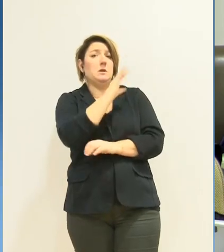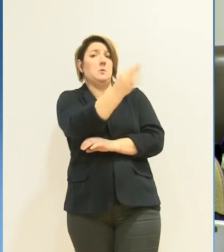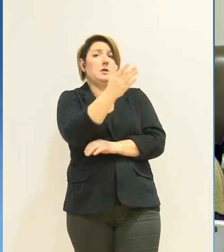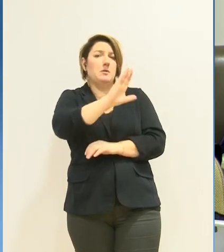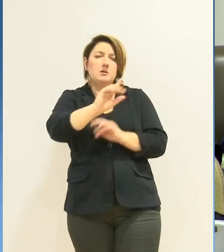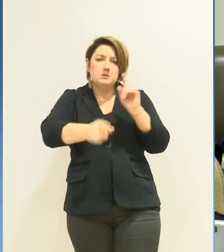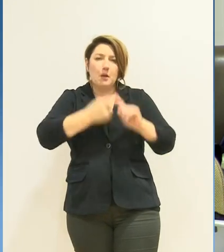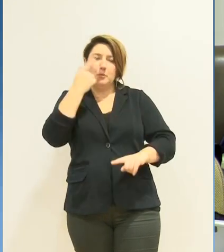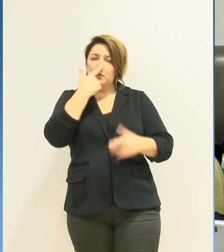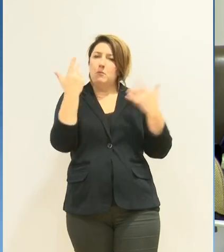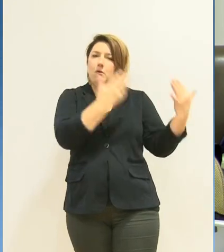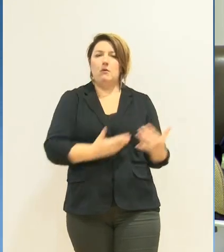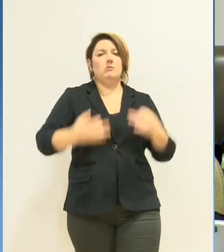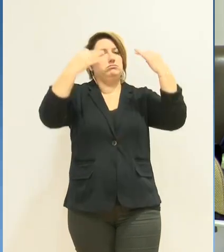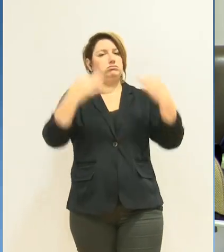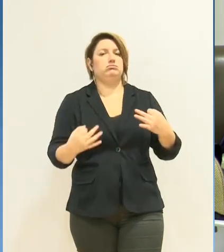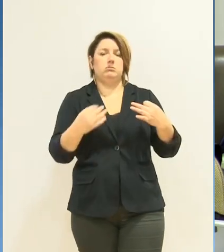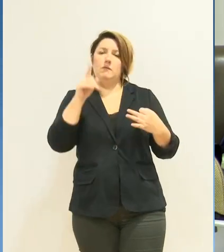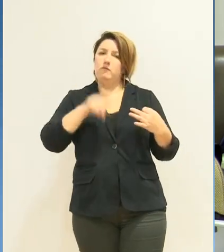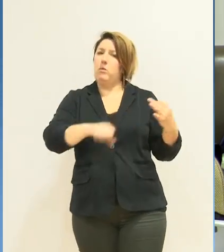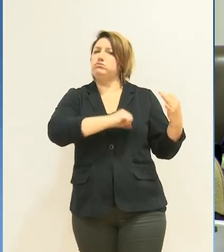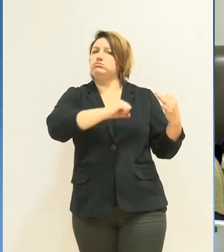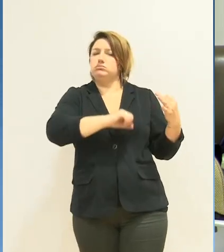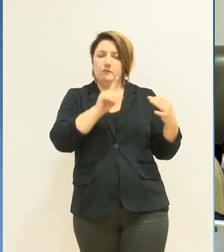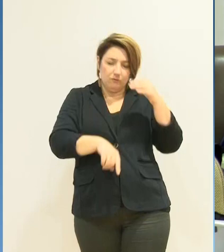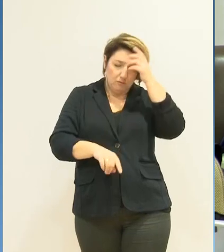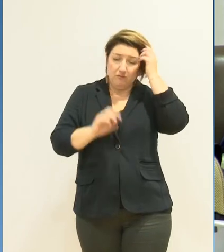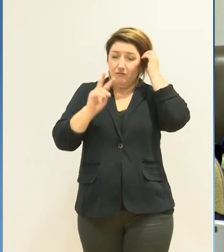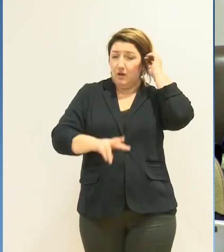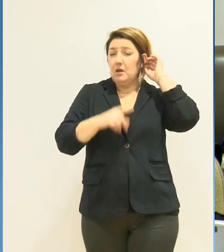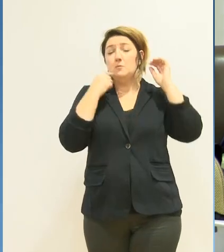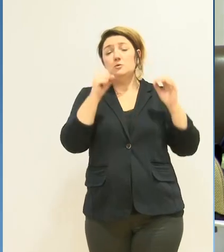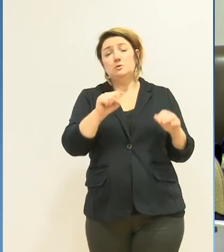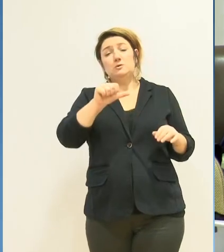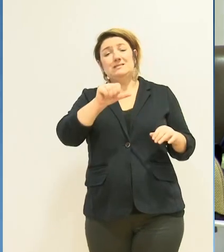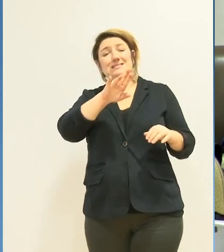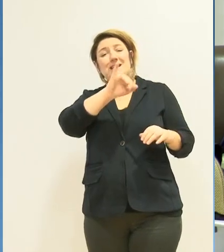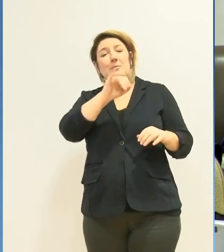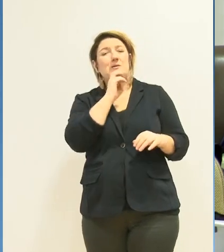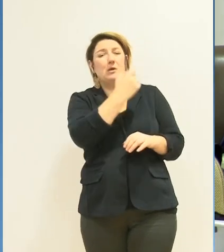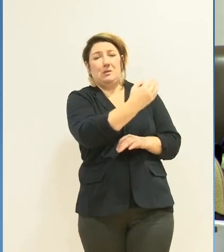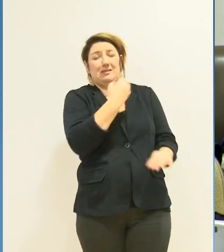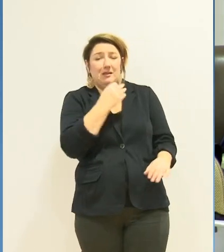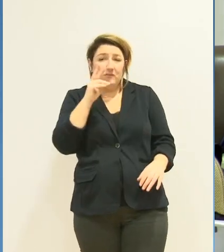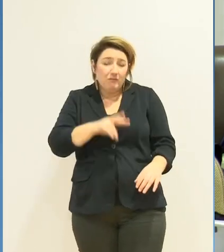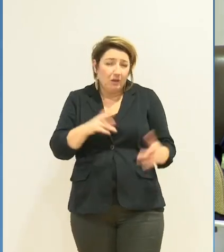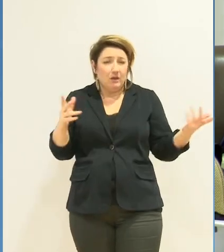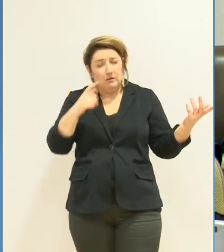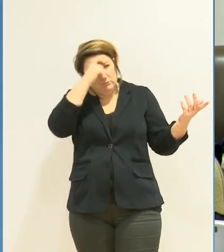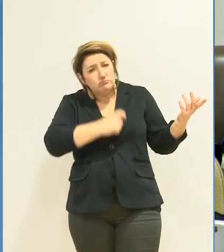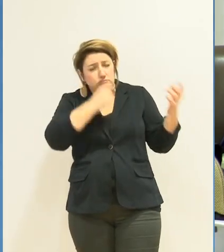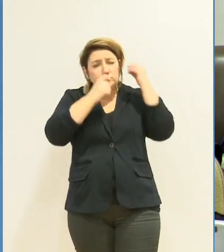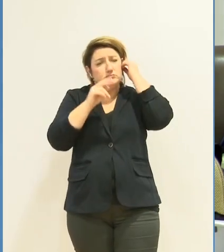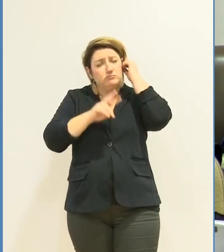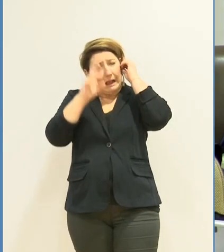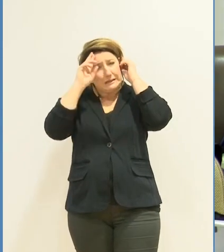vous le dites vous même et ça a été rappelée à l'instant vous nous avez rappelé le s'appelait vous nous l'avez dit et c'est tout à votre honneur que vous aviez réussi à baisser